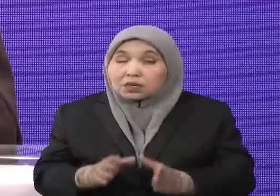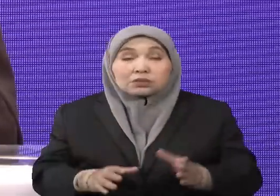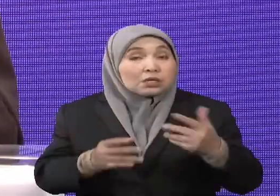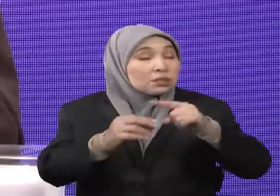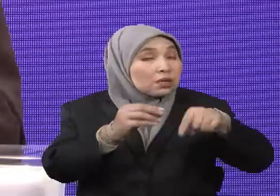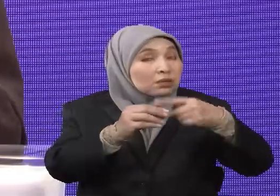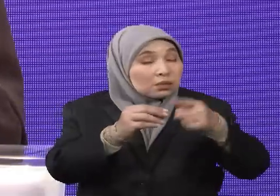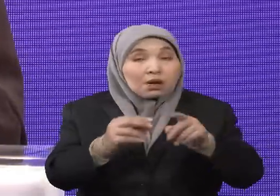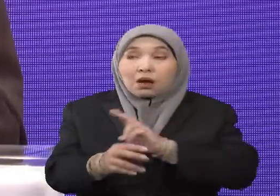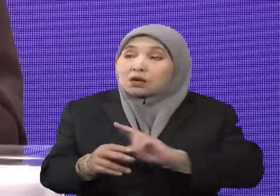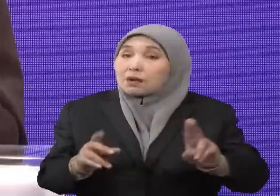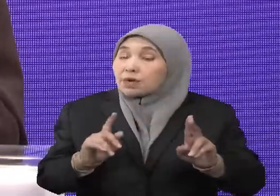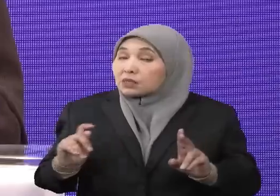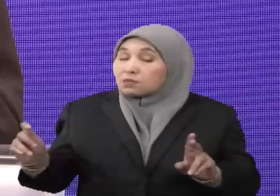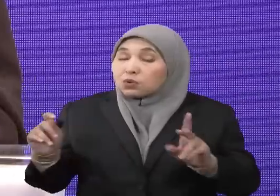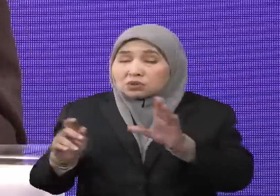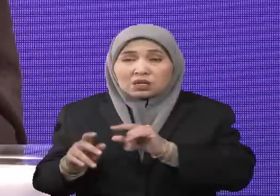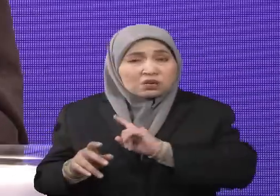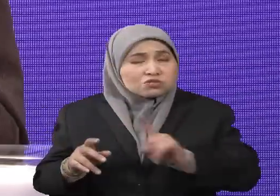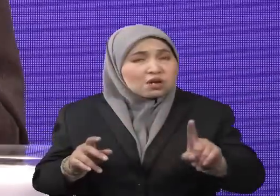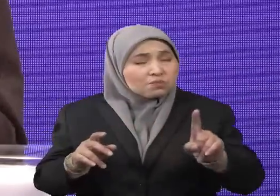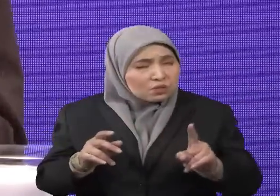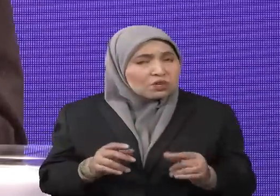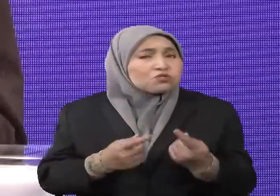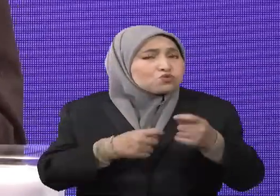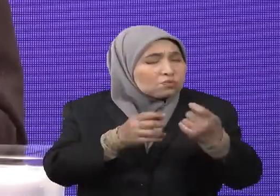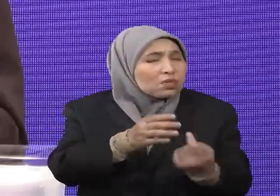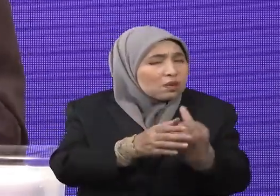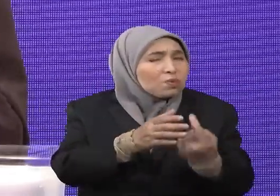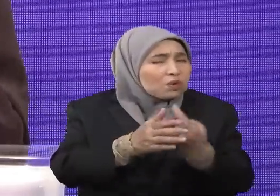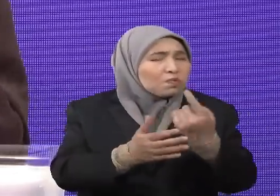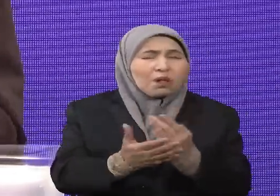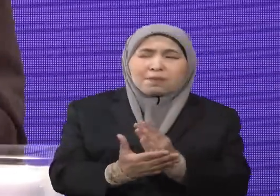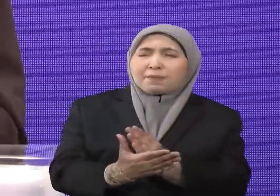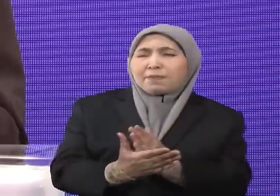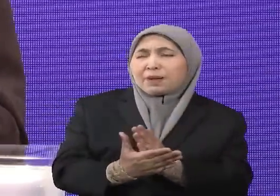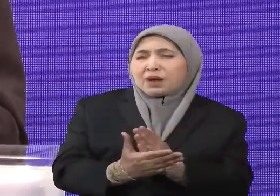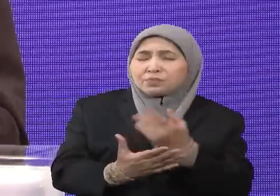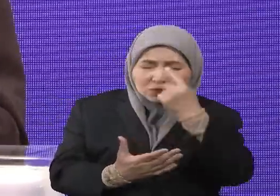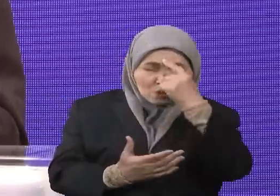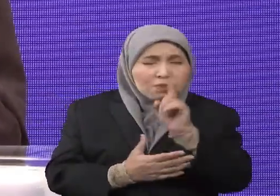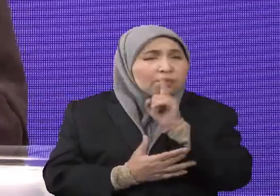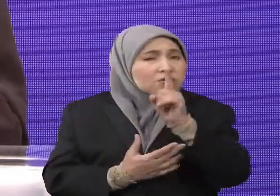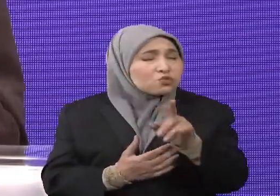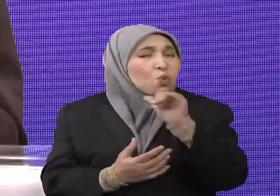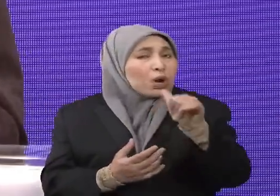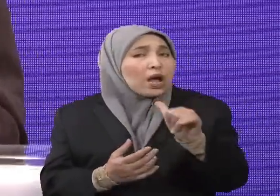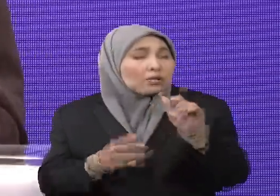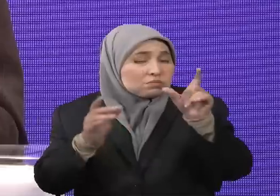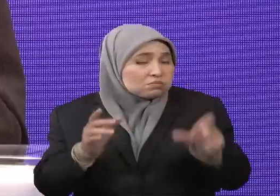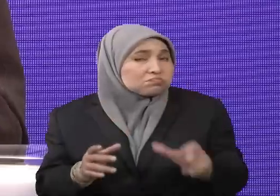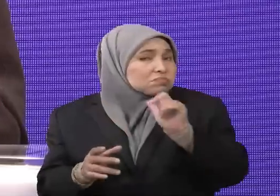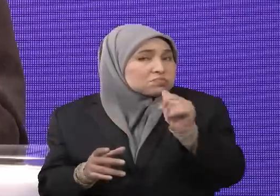berkaitan Apa agama Timo Islam sebagai mereka coba timbulkan keraguan keraguan untuk memastikan orang tidak mendekati Islam